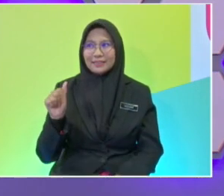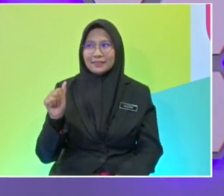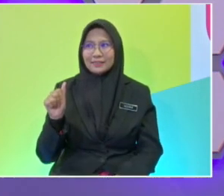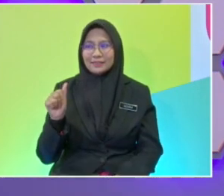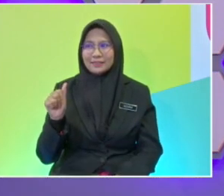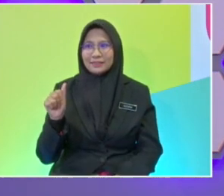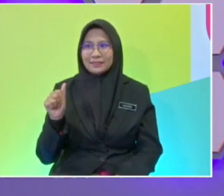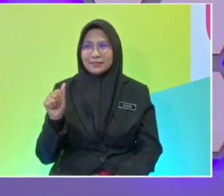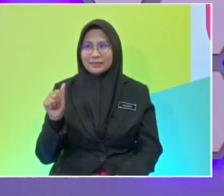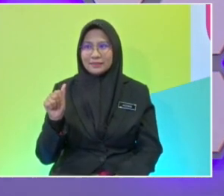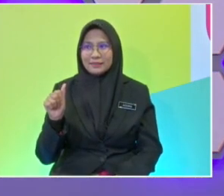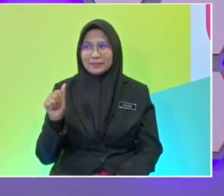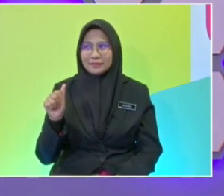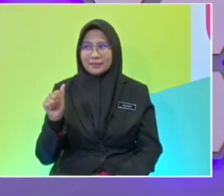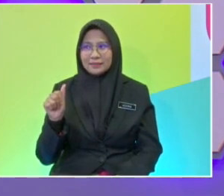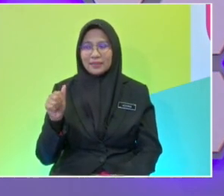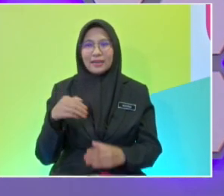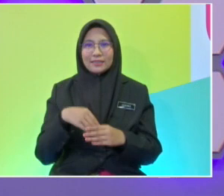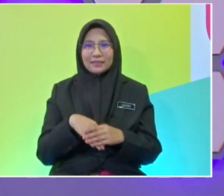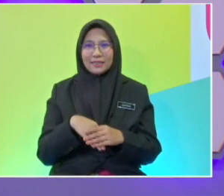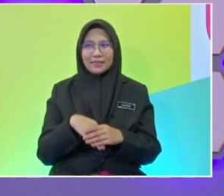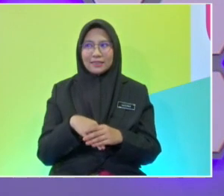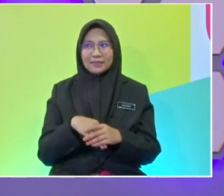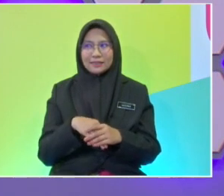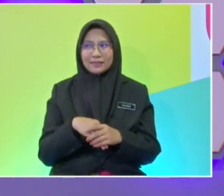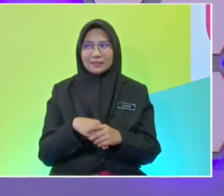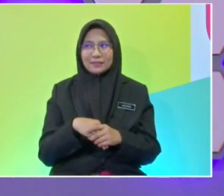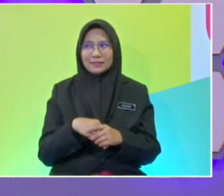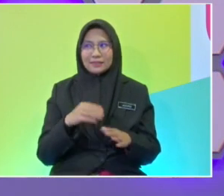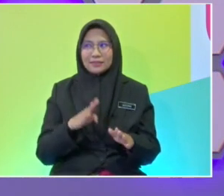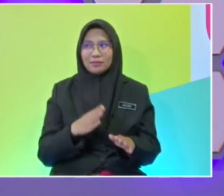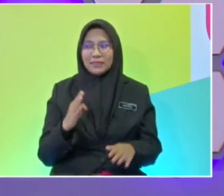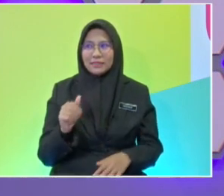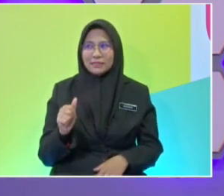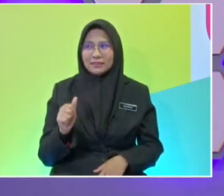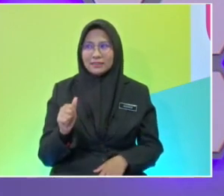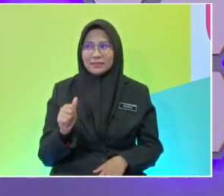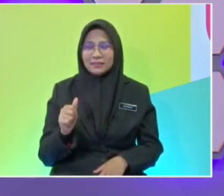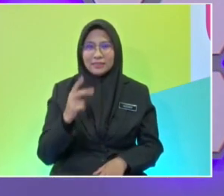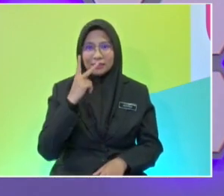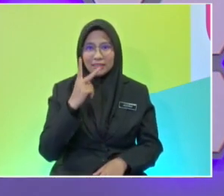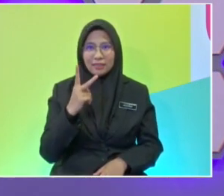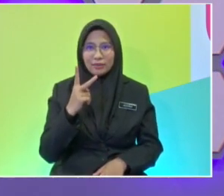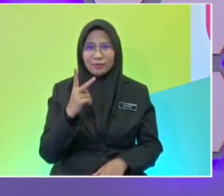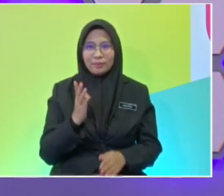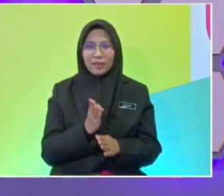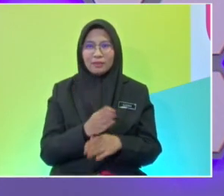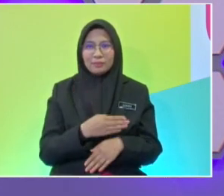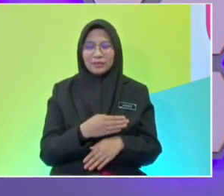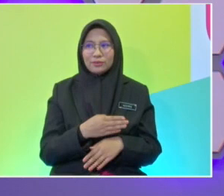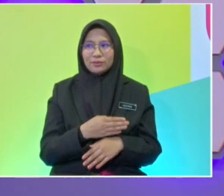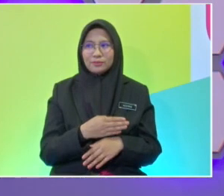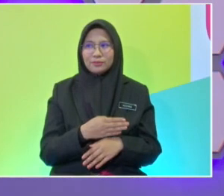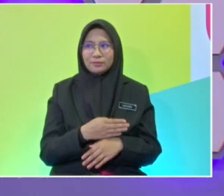Oke so dalam bagian kita tengok bentuk soalan kita fokus kepada bentuk